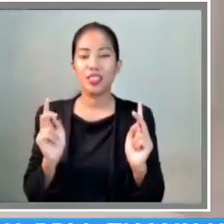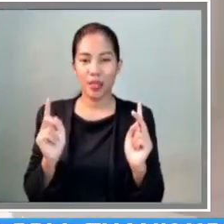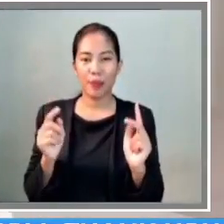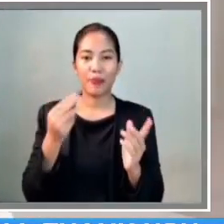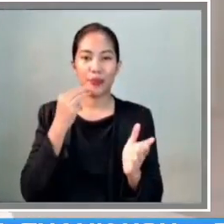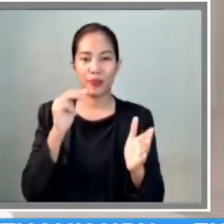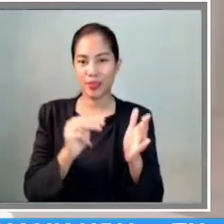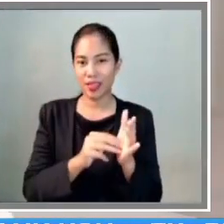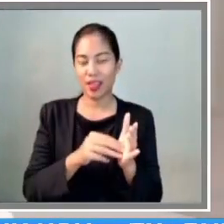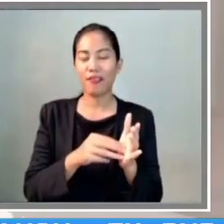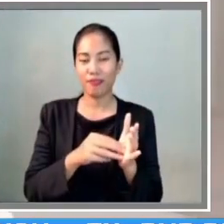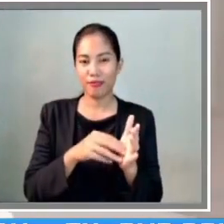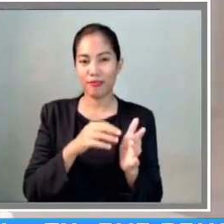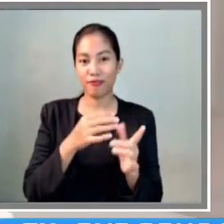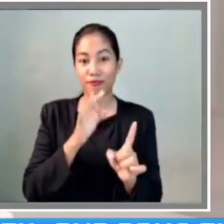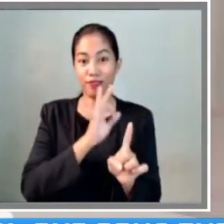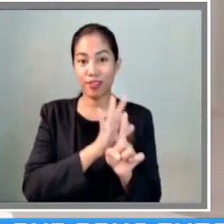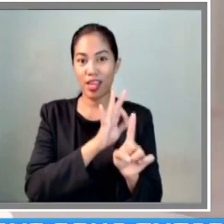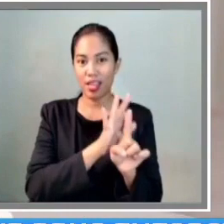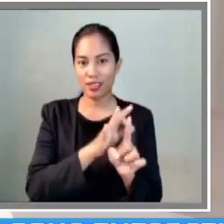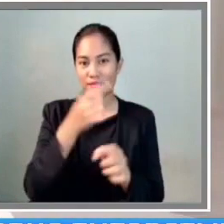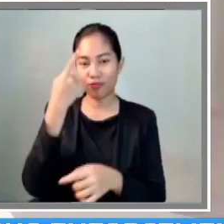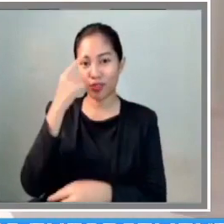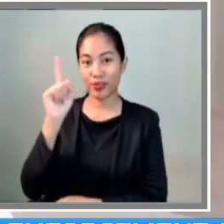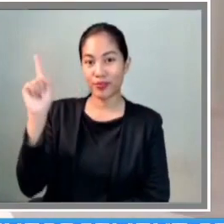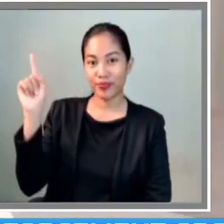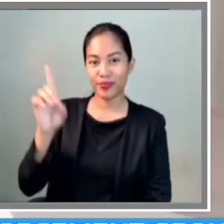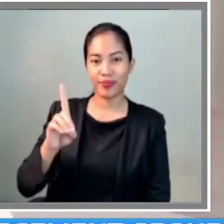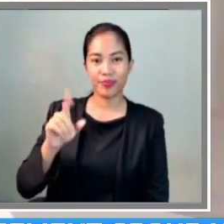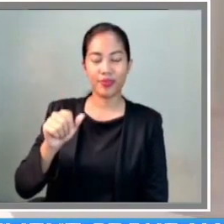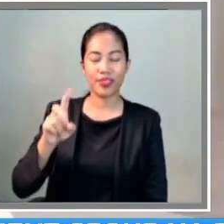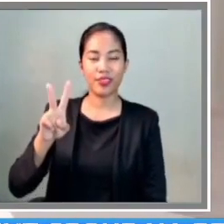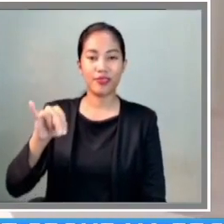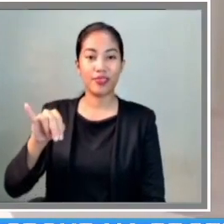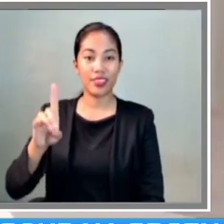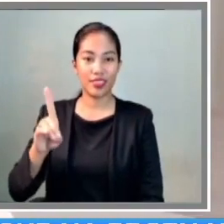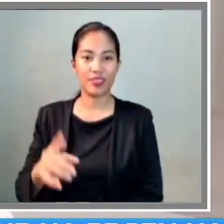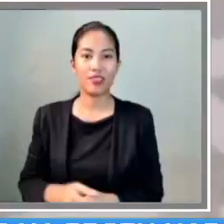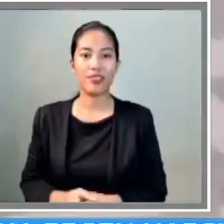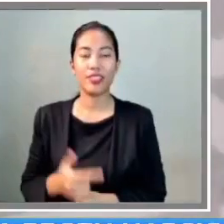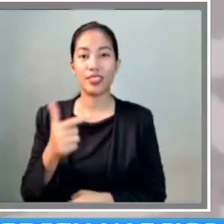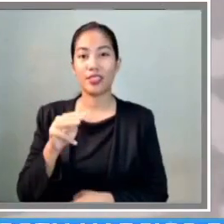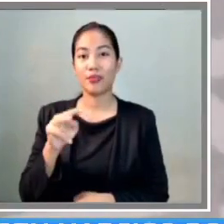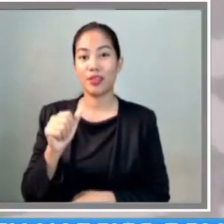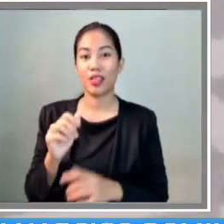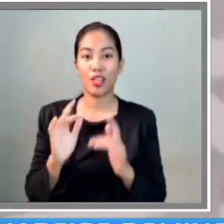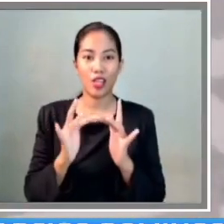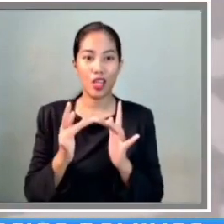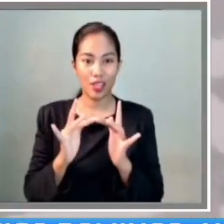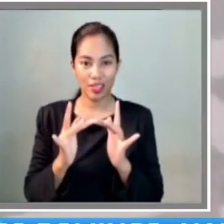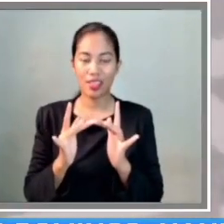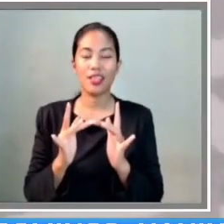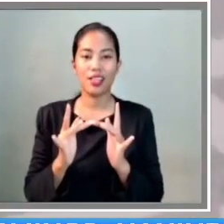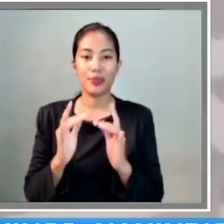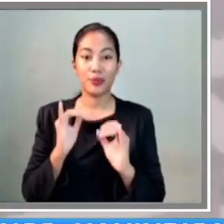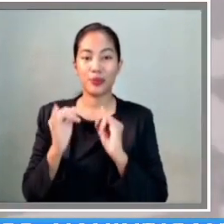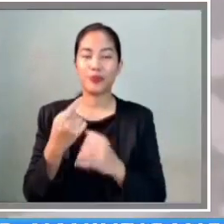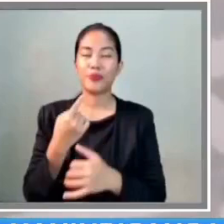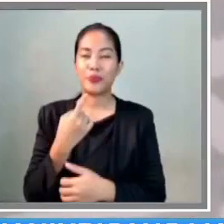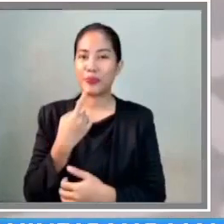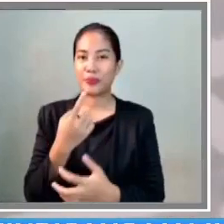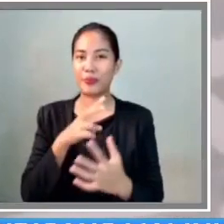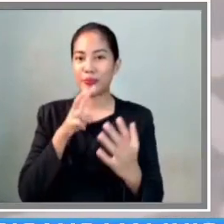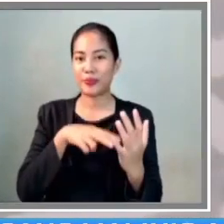so Sparkle Star David Licauco. Sa GMA Online Exclusive, binasa ni David ang sweet